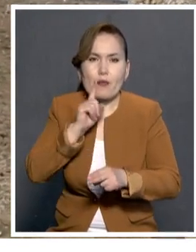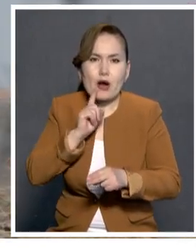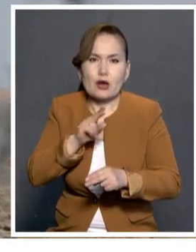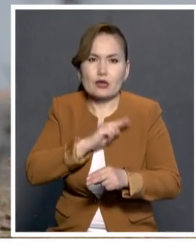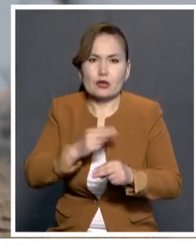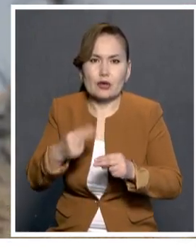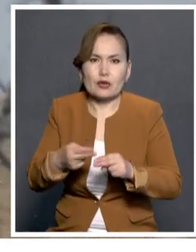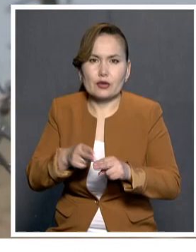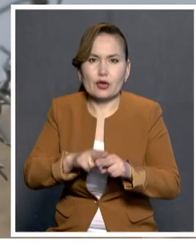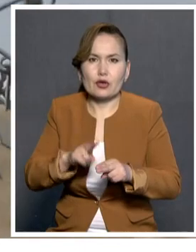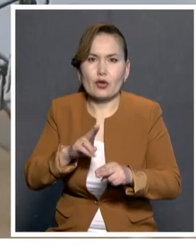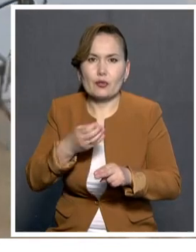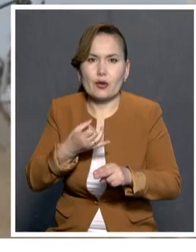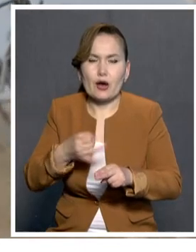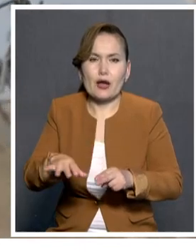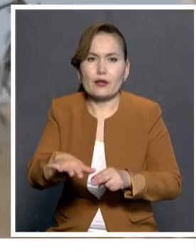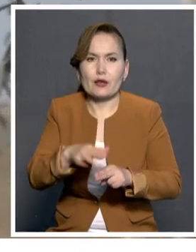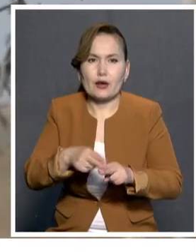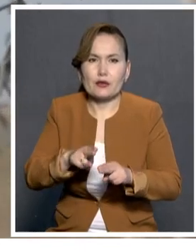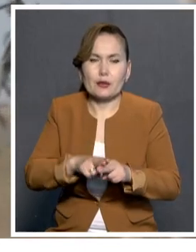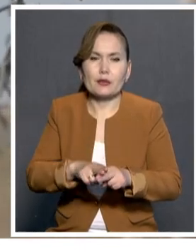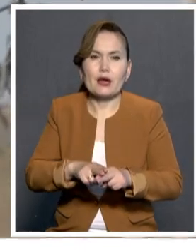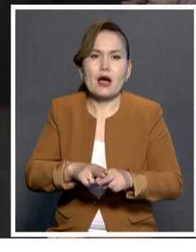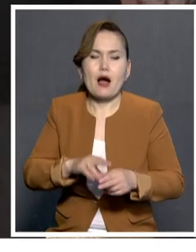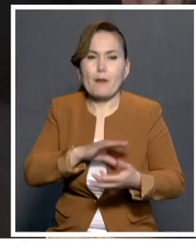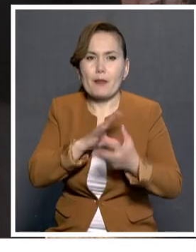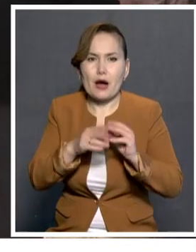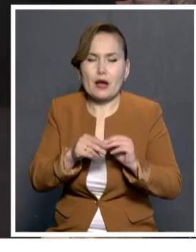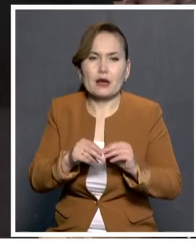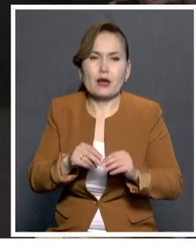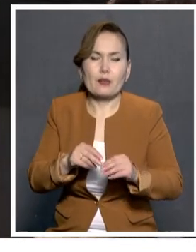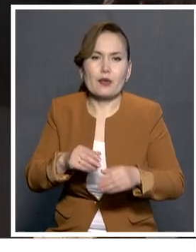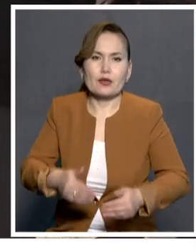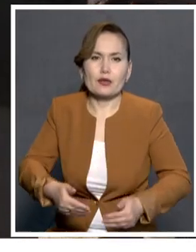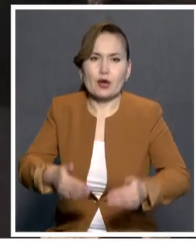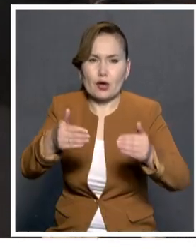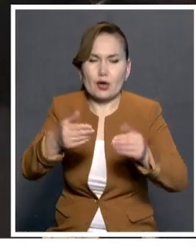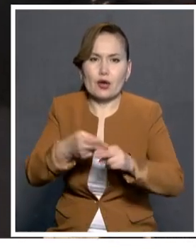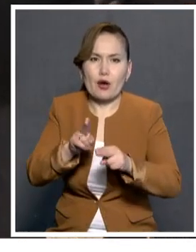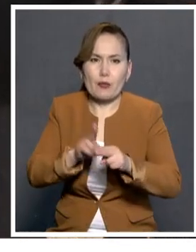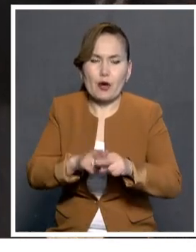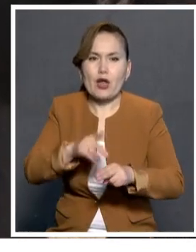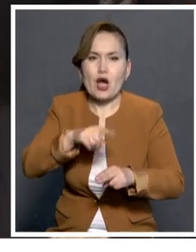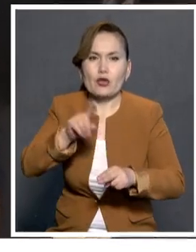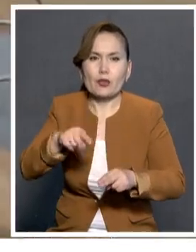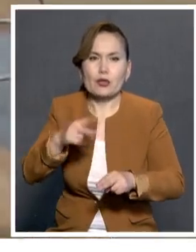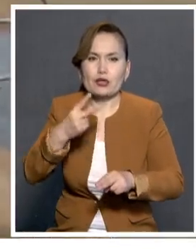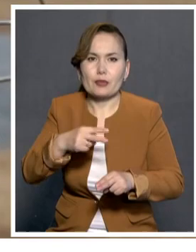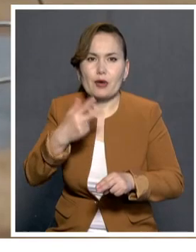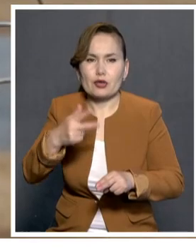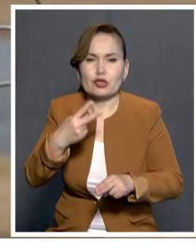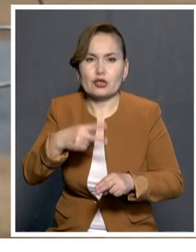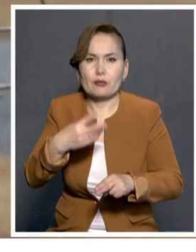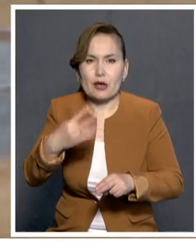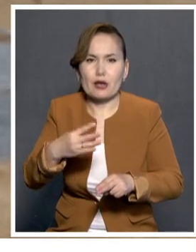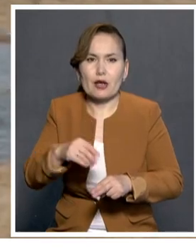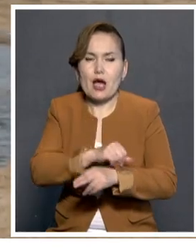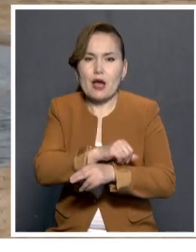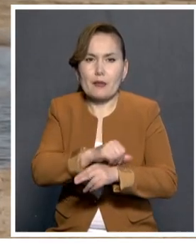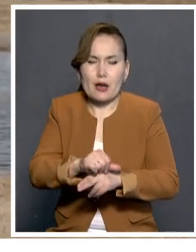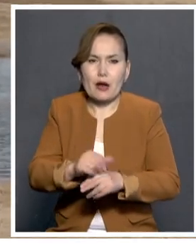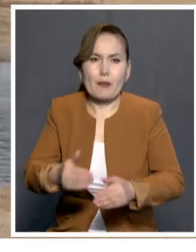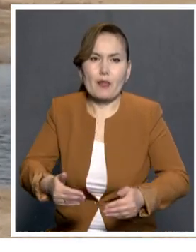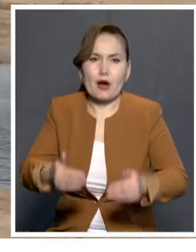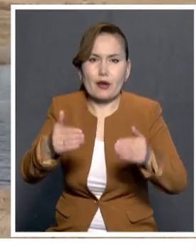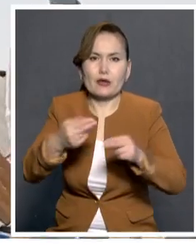осы Көптоғай елді мекені аумағындағы инженерлік жолақтарды айқындау кезінде нөмірі 23-ші және 24-ші шекаралық